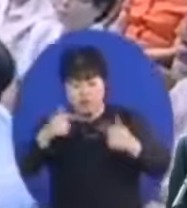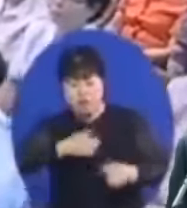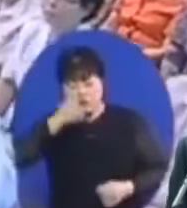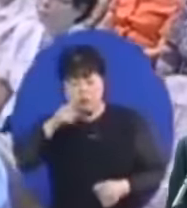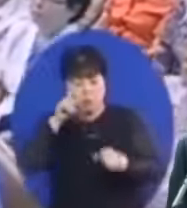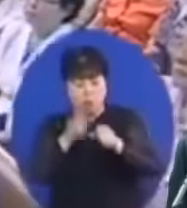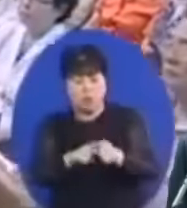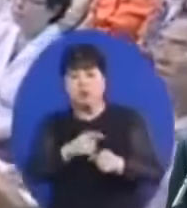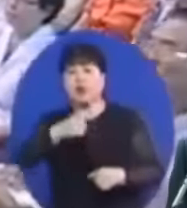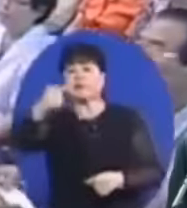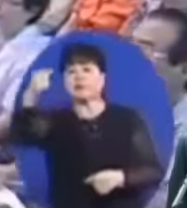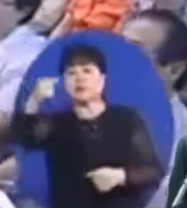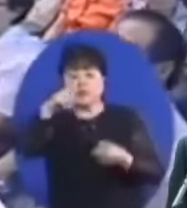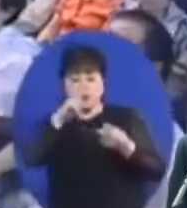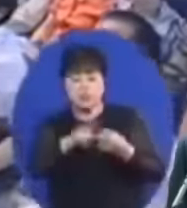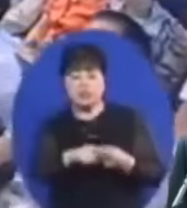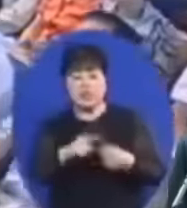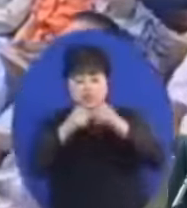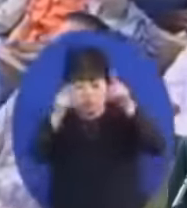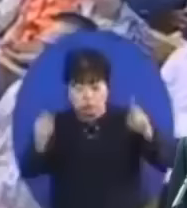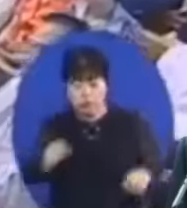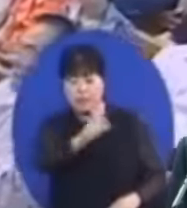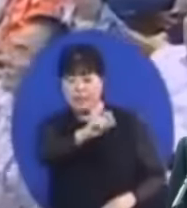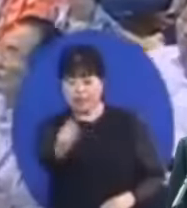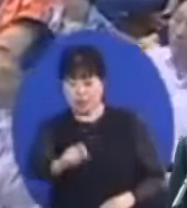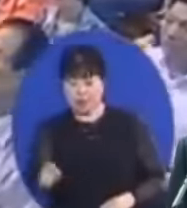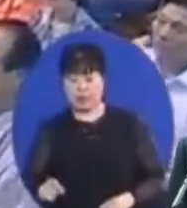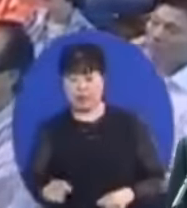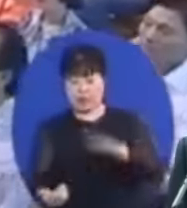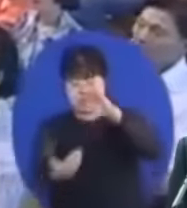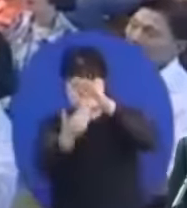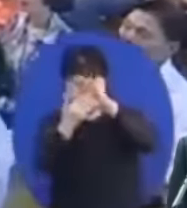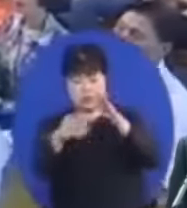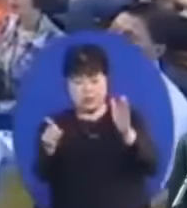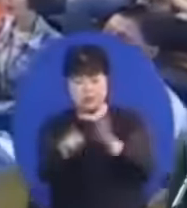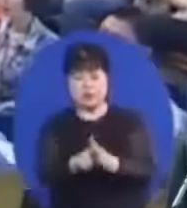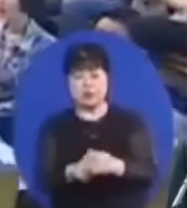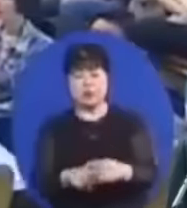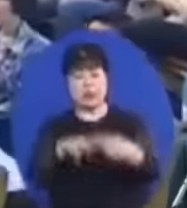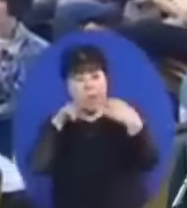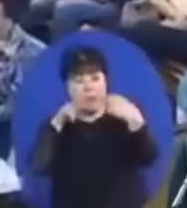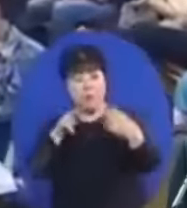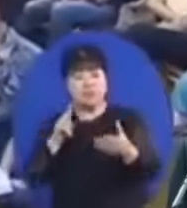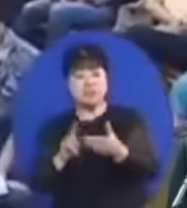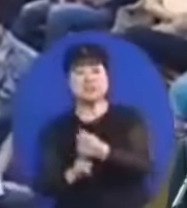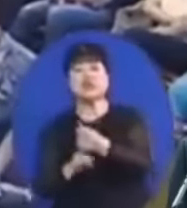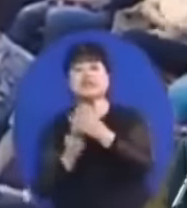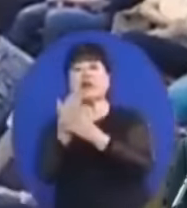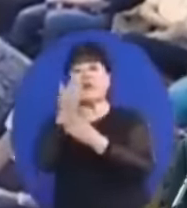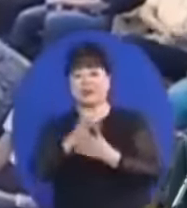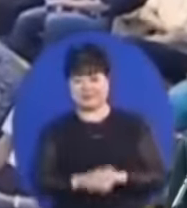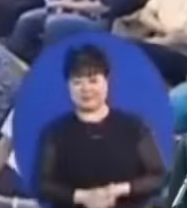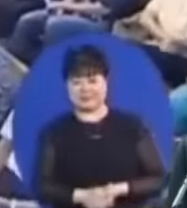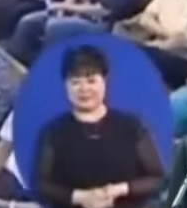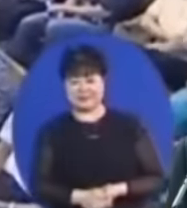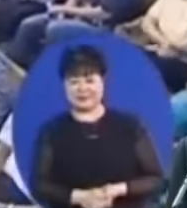꿈과 목표를 가지고 그것을 종이 위에 기록해놓고 이루어질 것을 믿고 늘 바라보면 기적이 일어나는 것입니다.